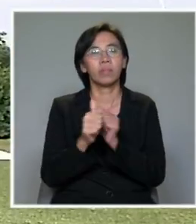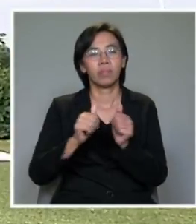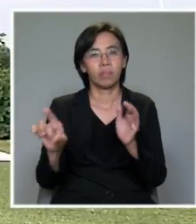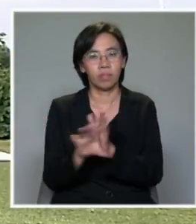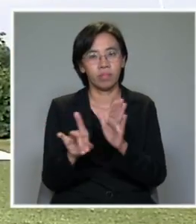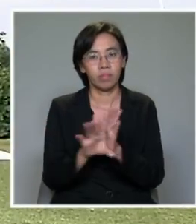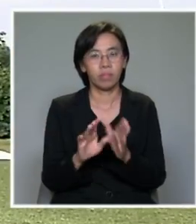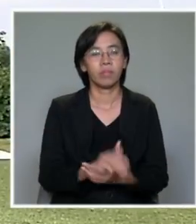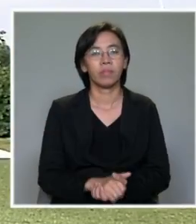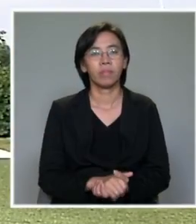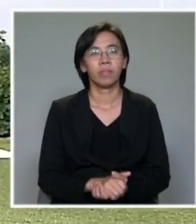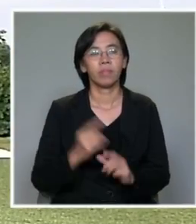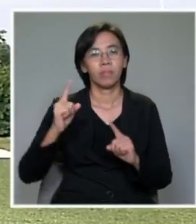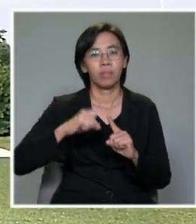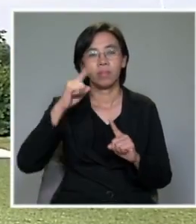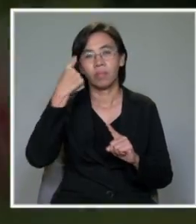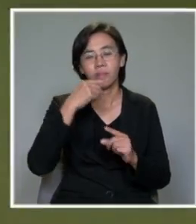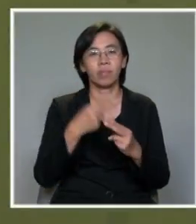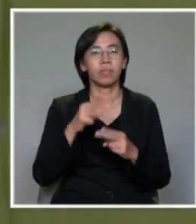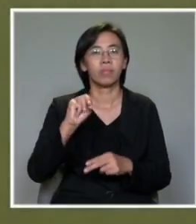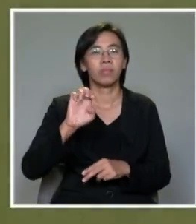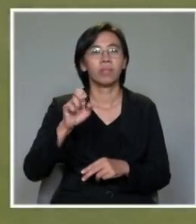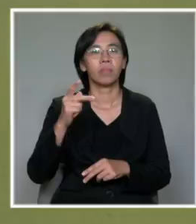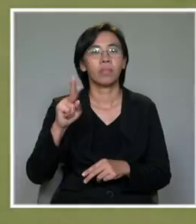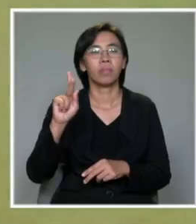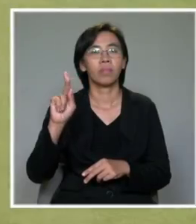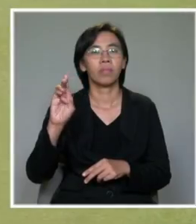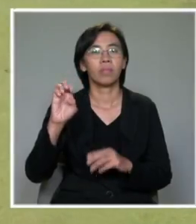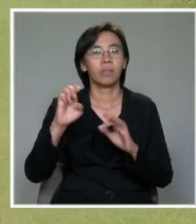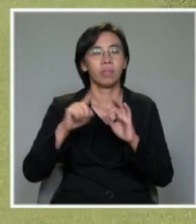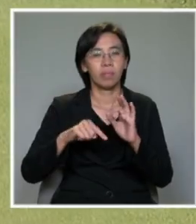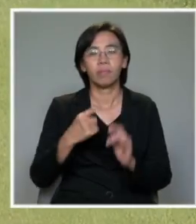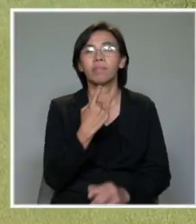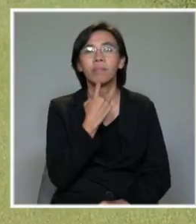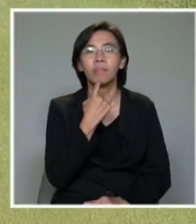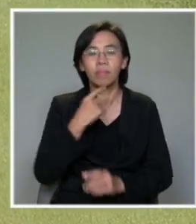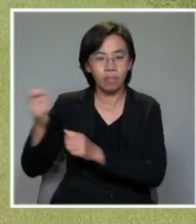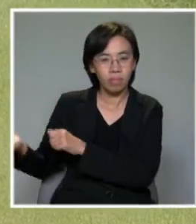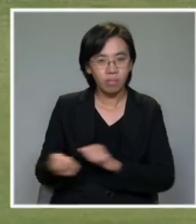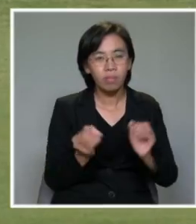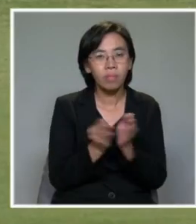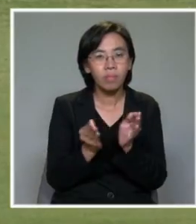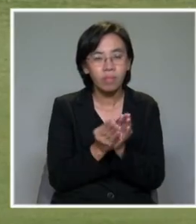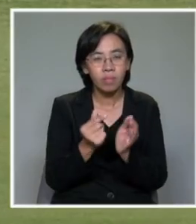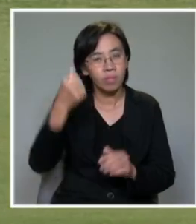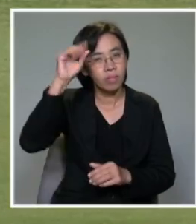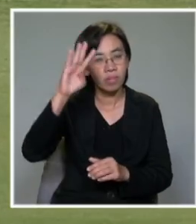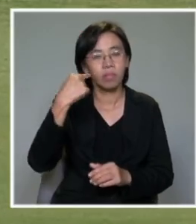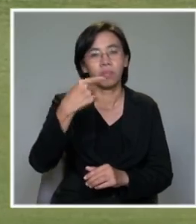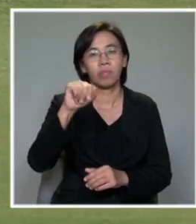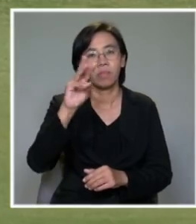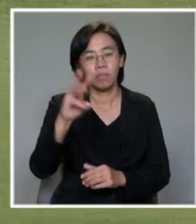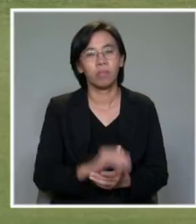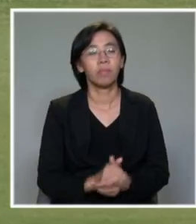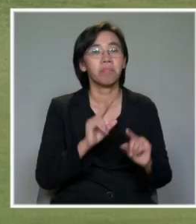ากกันด้วยนะครับแชมป์เนี่ยเป็นของมิกกี้โคโรเนนโปรกอล์ฟชาวฟินแลนด์นะครับที่ทำสกอร์รวม4วัน16อันเดอร์พาร์ช